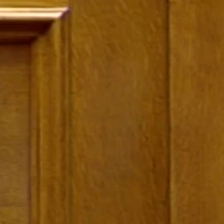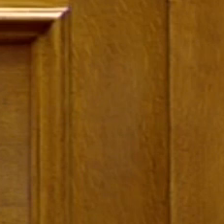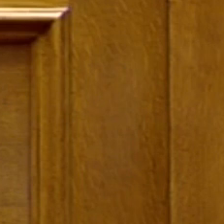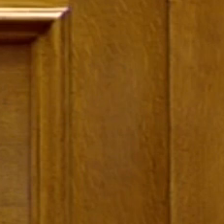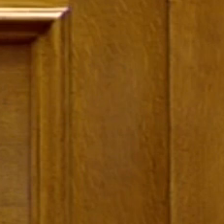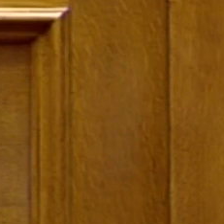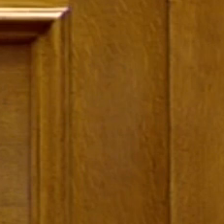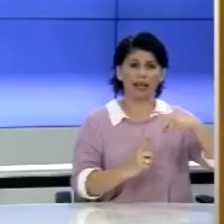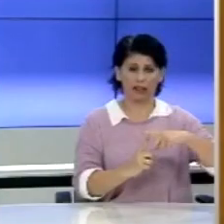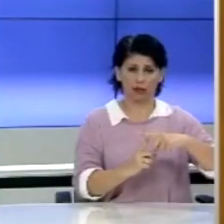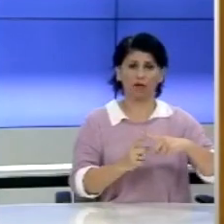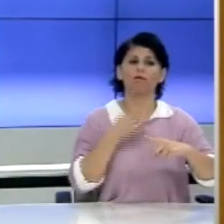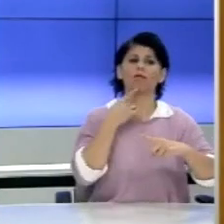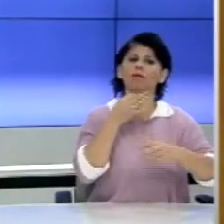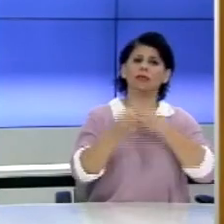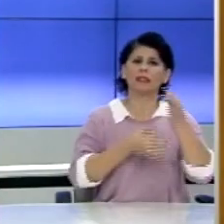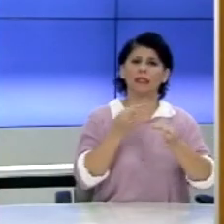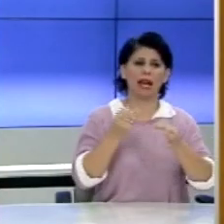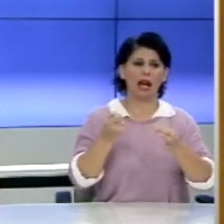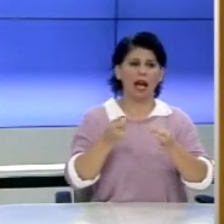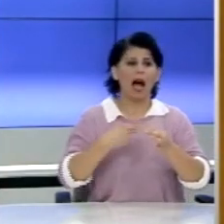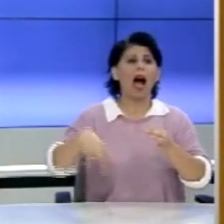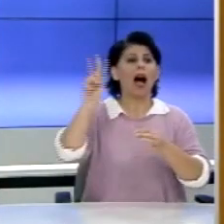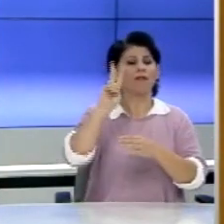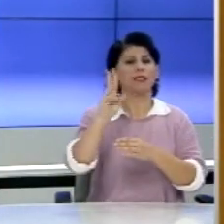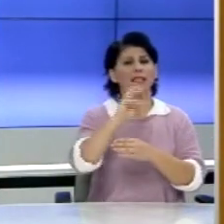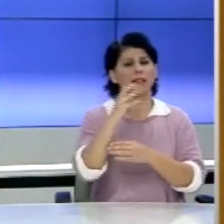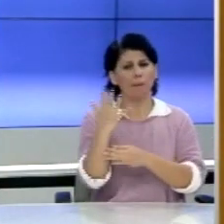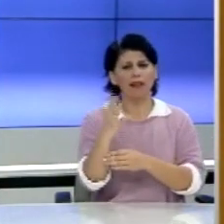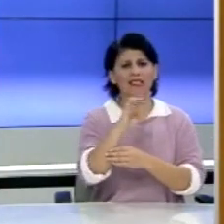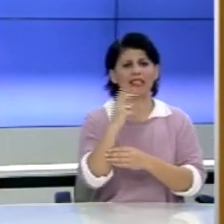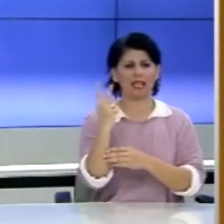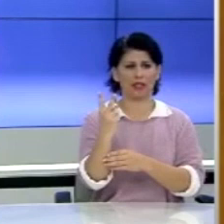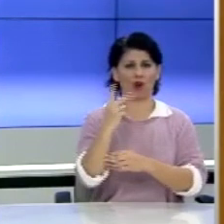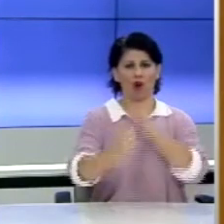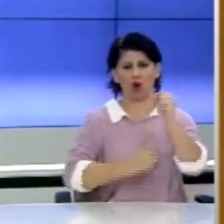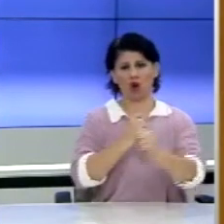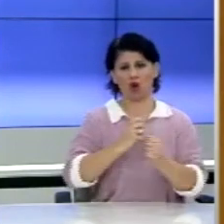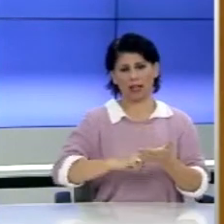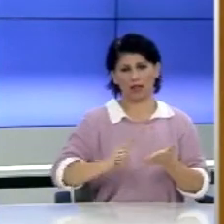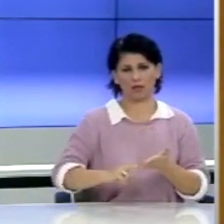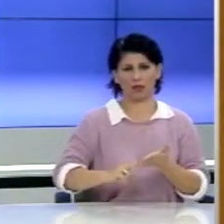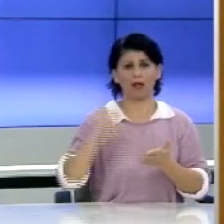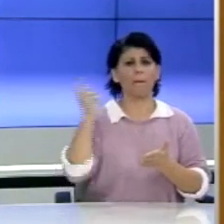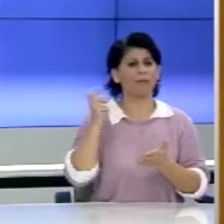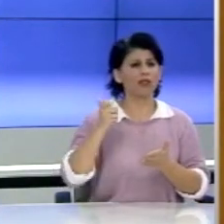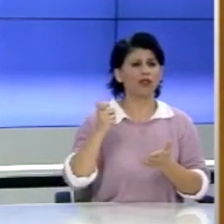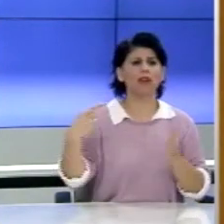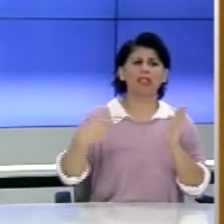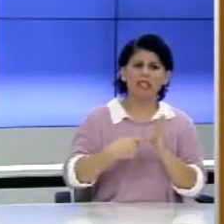για αυξήσεις στα 35 και στα 42 χρόνια ασφάλισης στους μισθούς των 1.000 και των 2.000